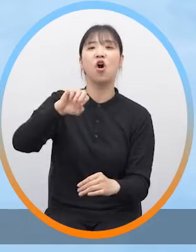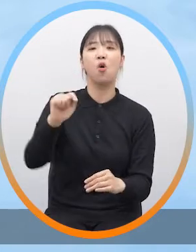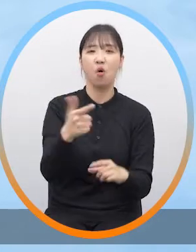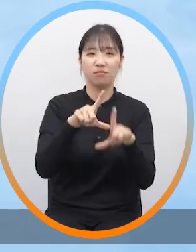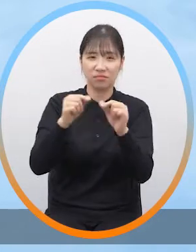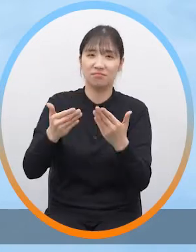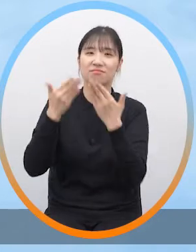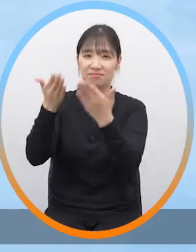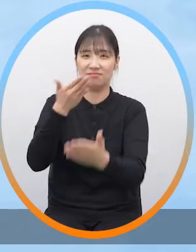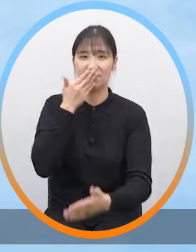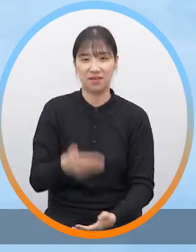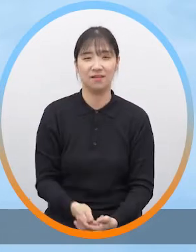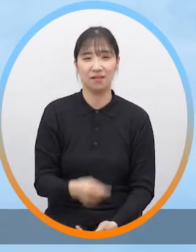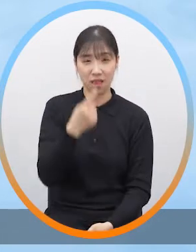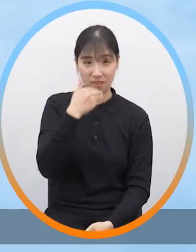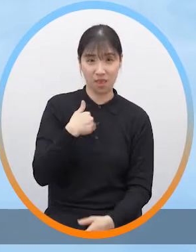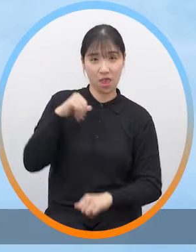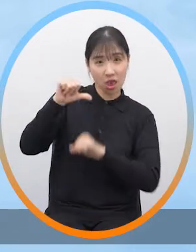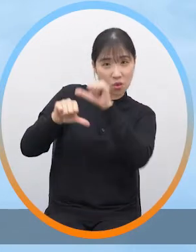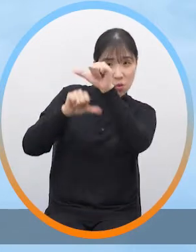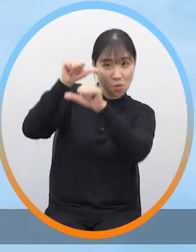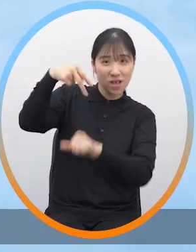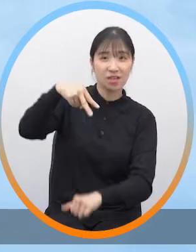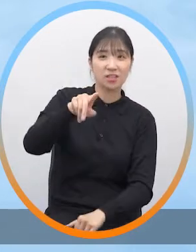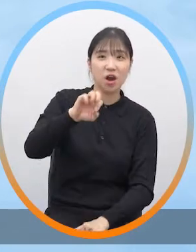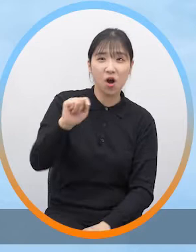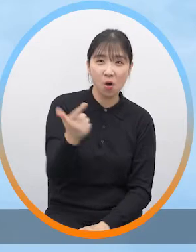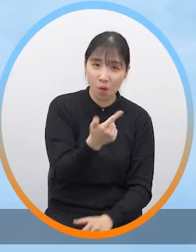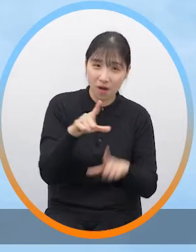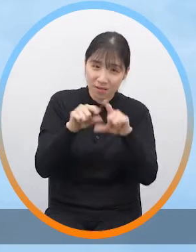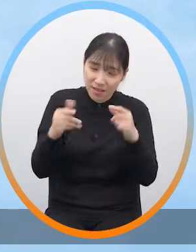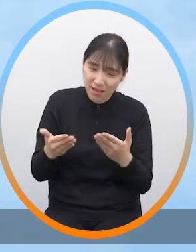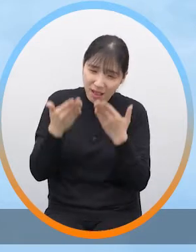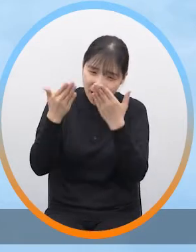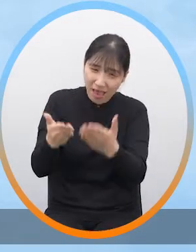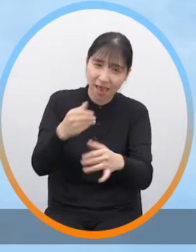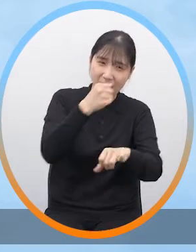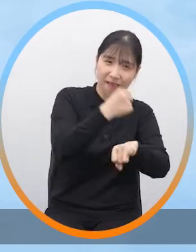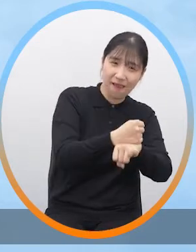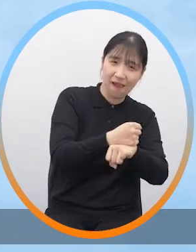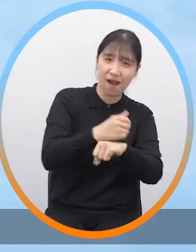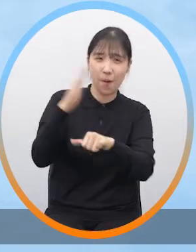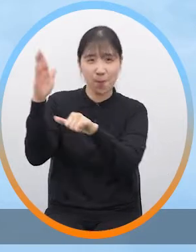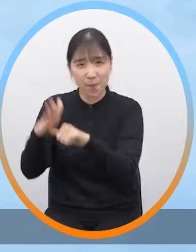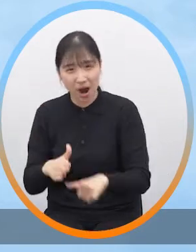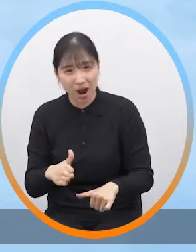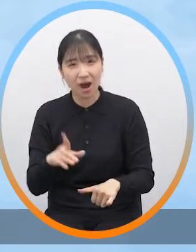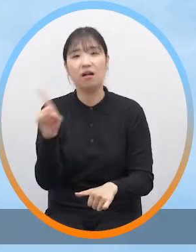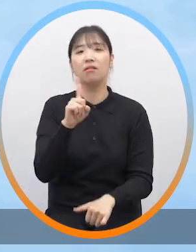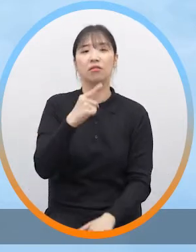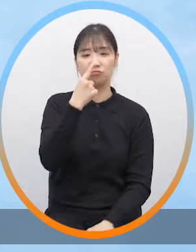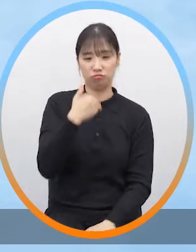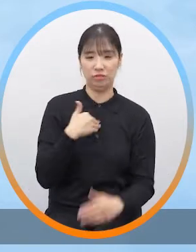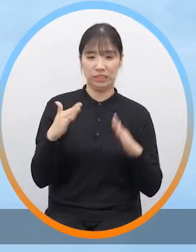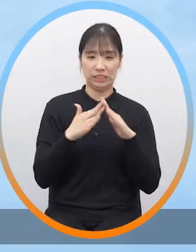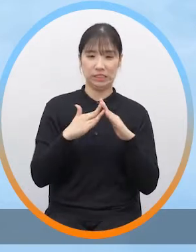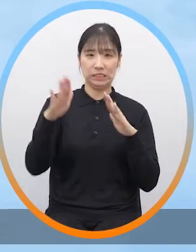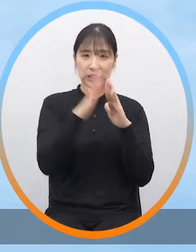있습니다. 그러니까 자기네 조상이 서원에 배양되느냐 배양되지 못하느냐는 결국엔 우리